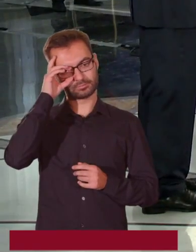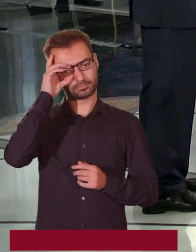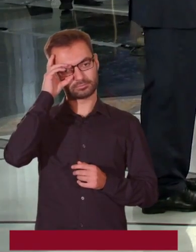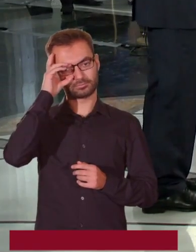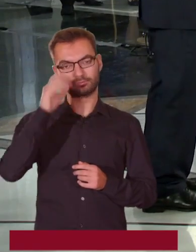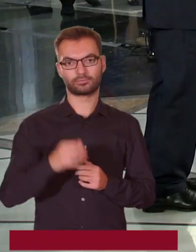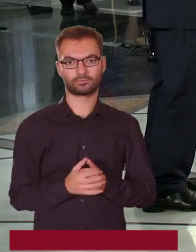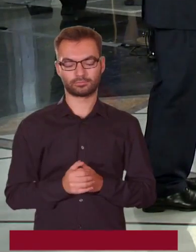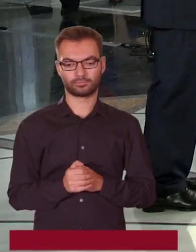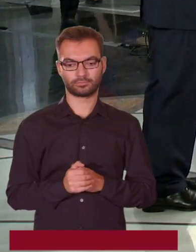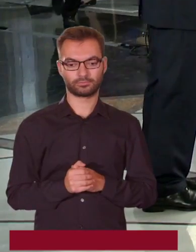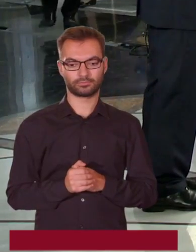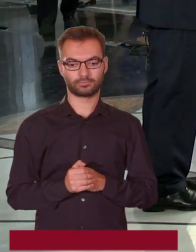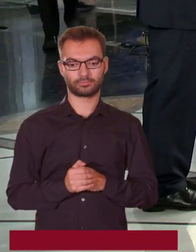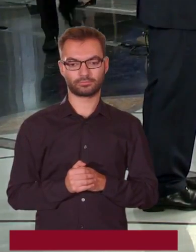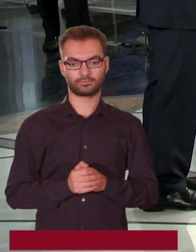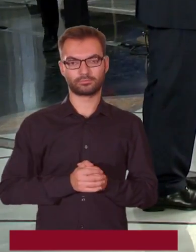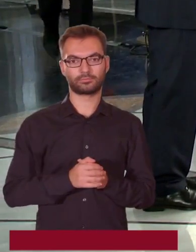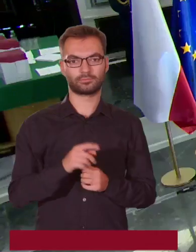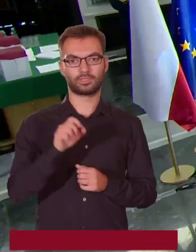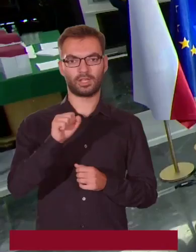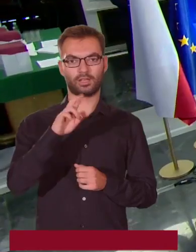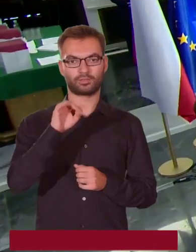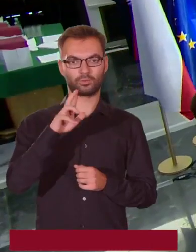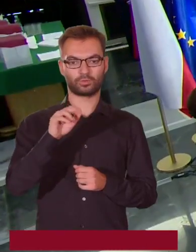Poproszę pana Artura Cezarego Górskiego.